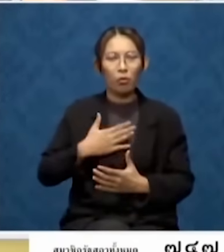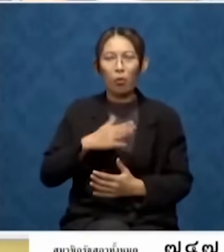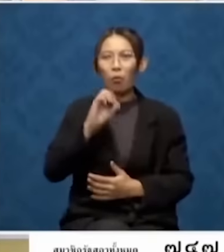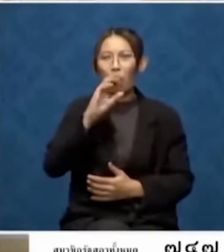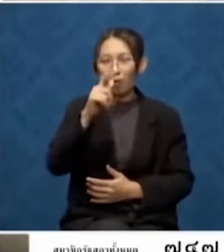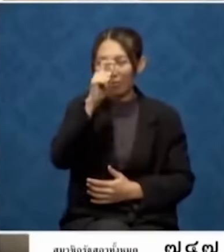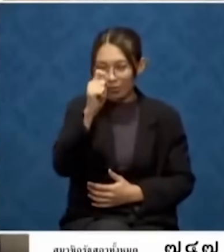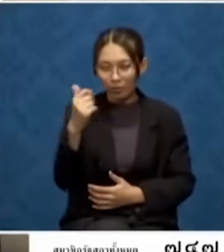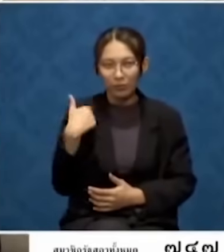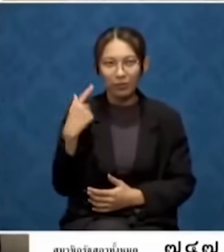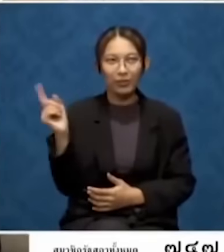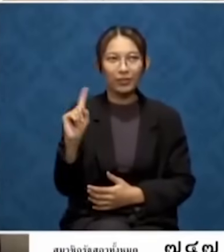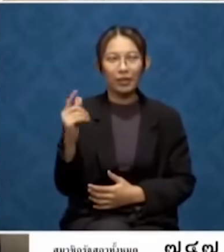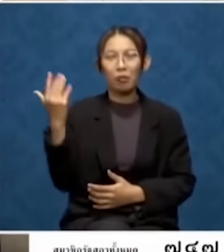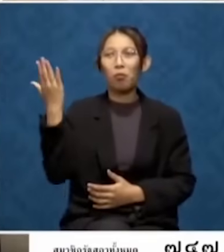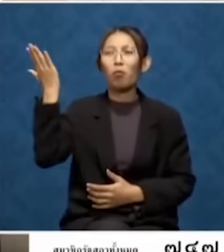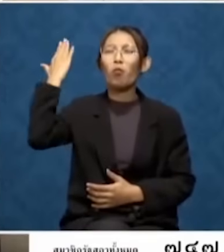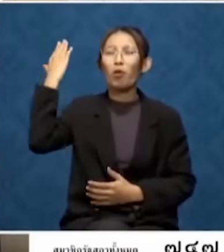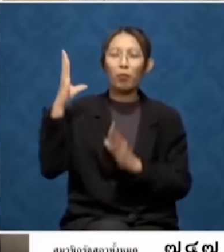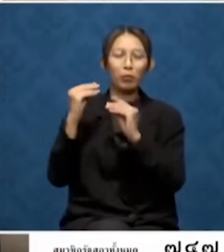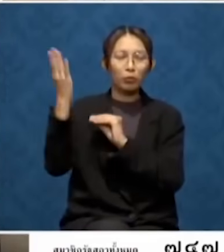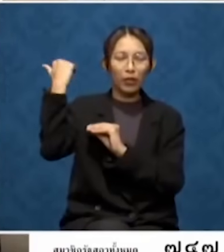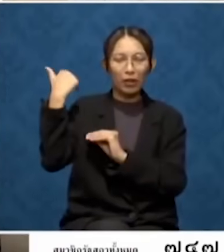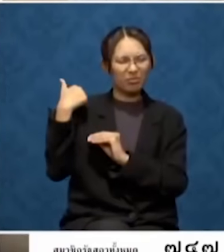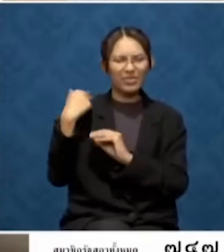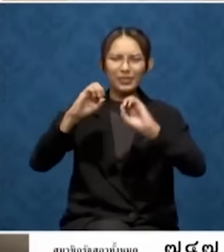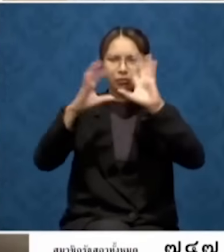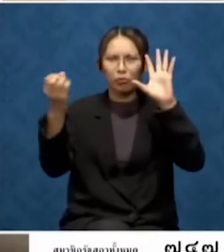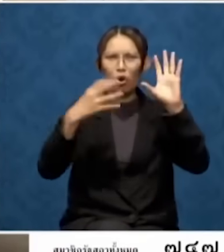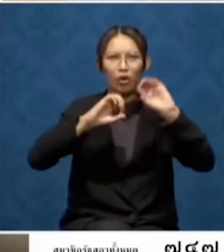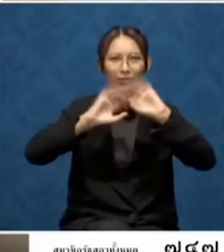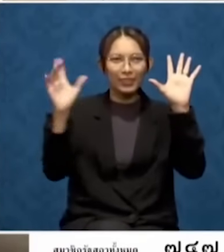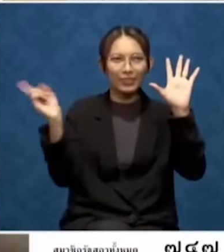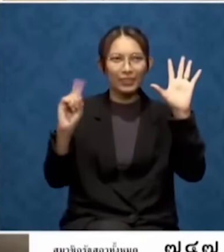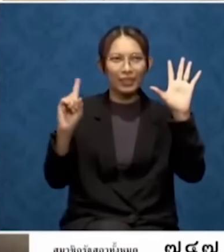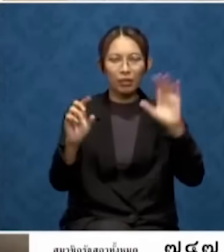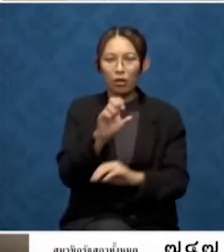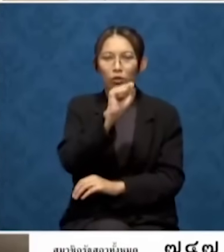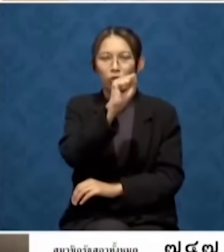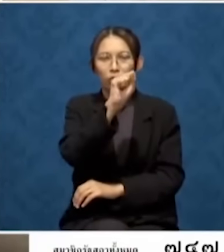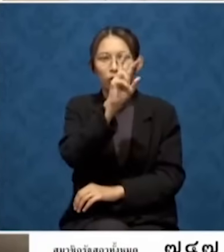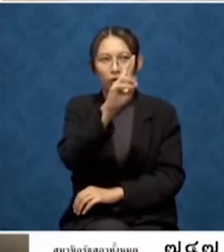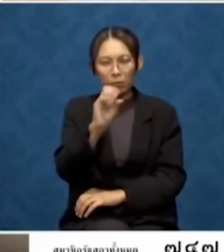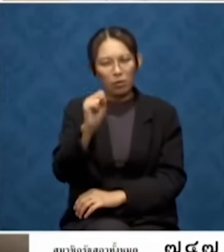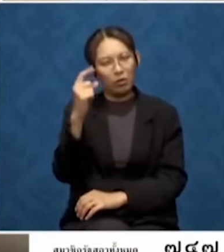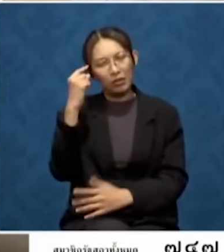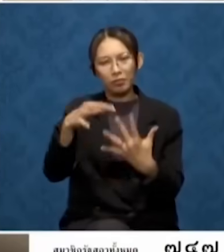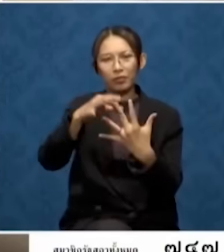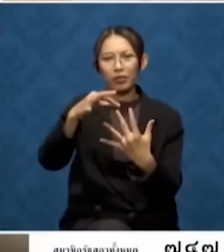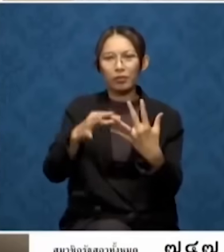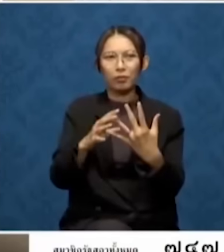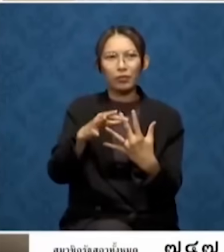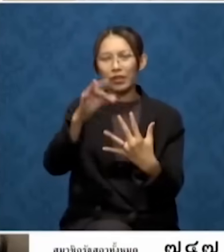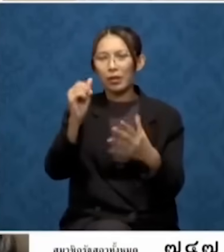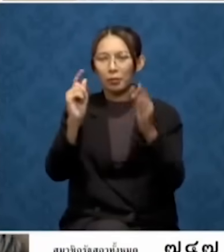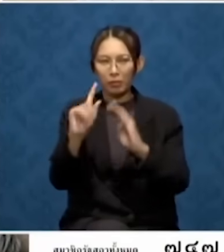ารพนะครับว่าวันนั้นเสียงก็ออกมาเห็นชัดเจนนะครับว่าสภาเสียงส่วนใหญ่ในสภาเลือกแบบไหนนะครับข